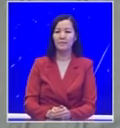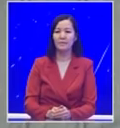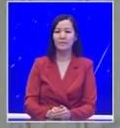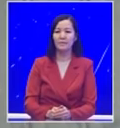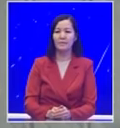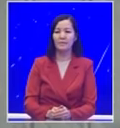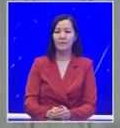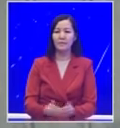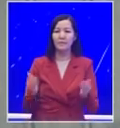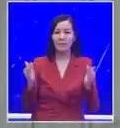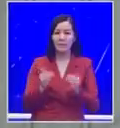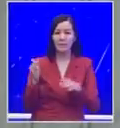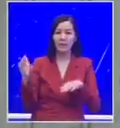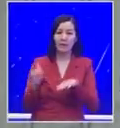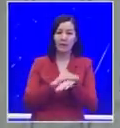Шығырым